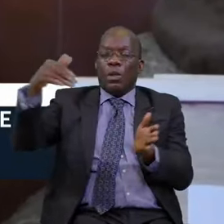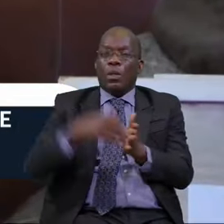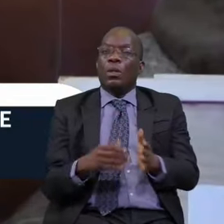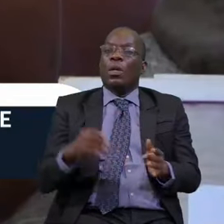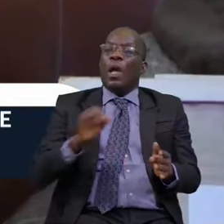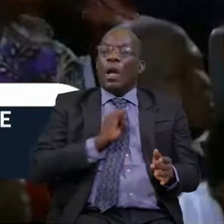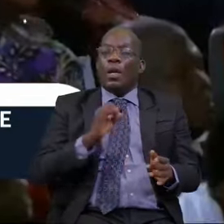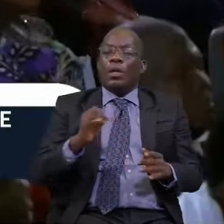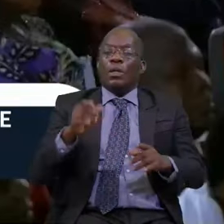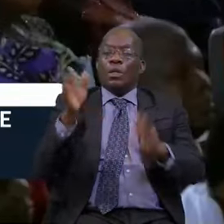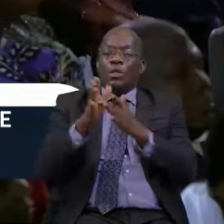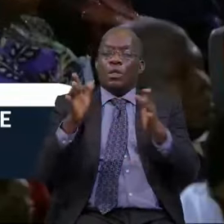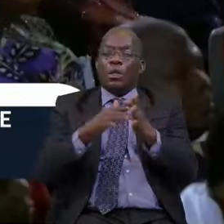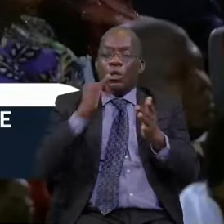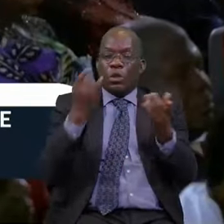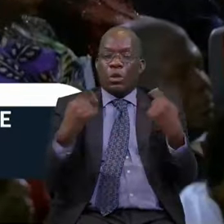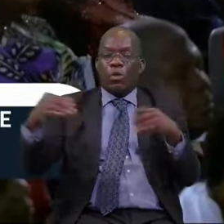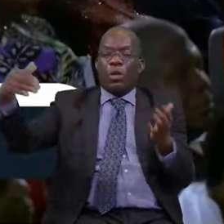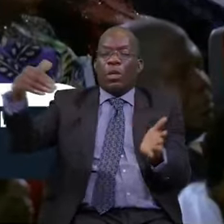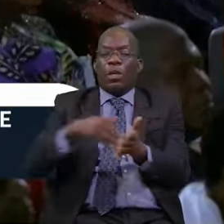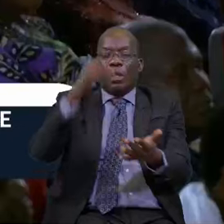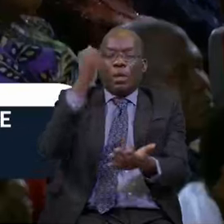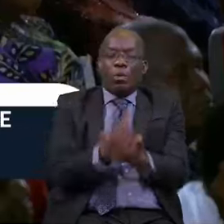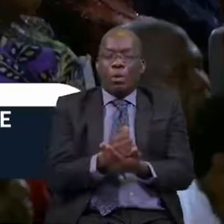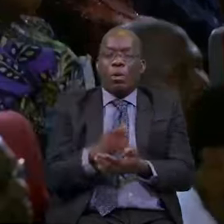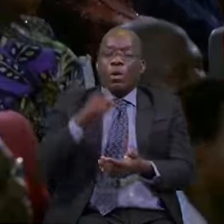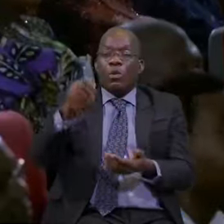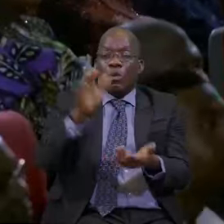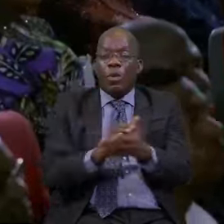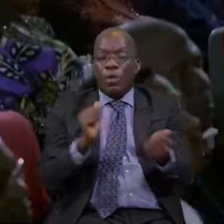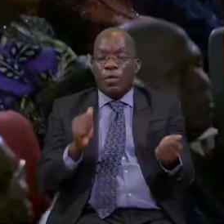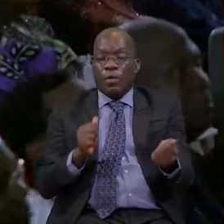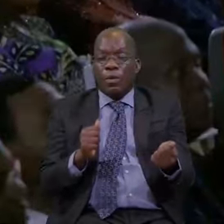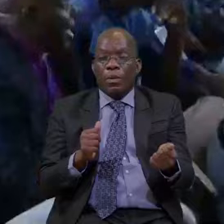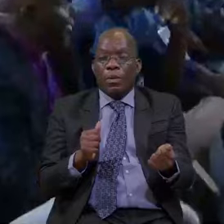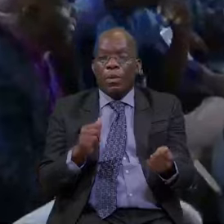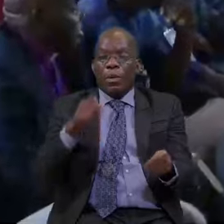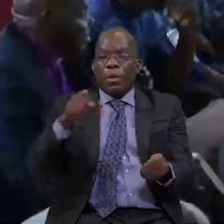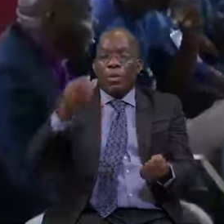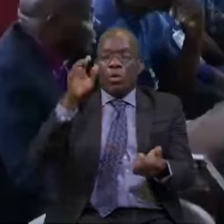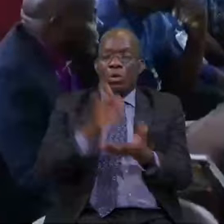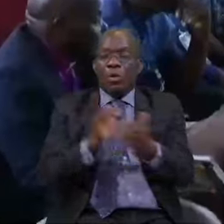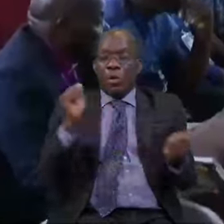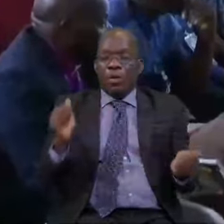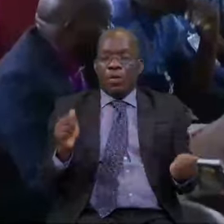Jésus viendra encore. Il reviendra. Vous y croyez? Vous y croyez?